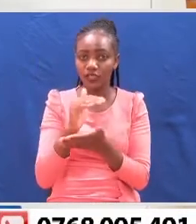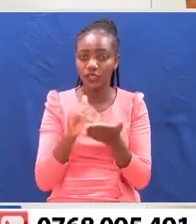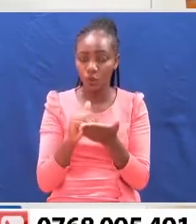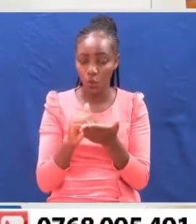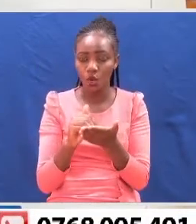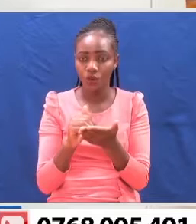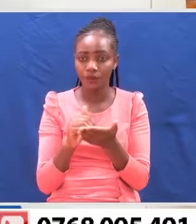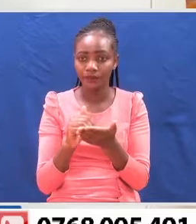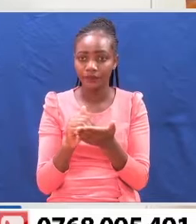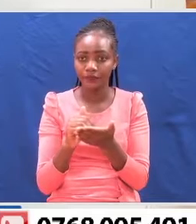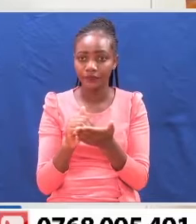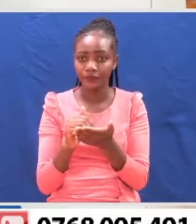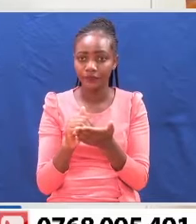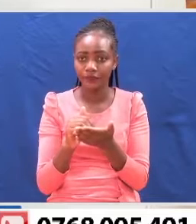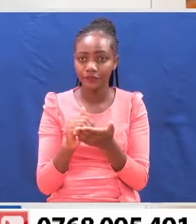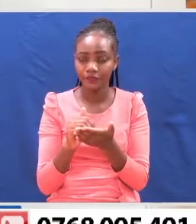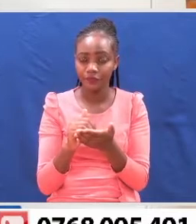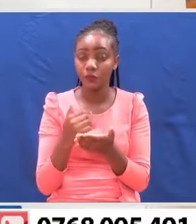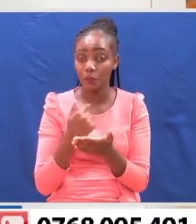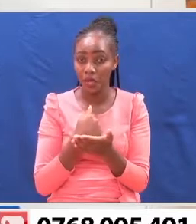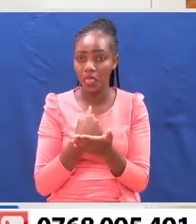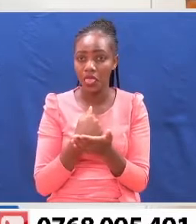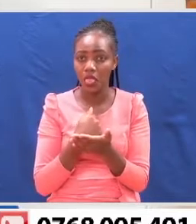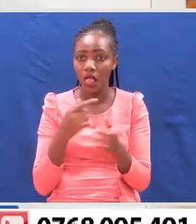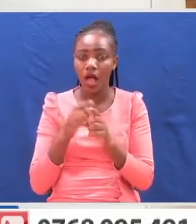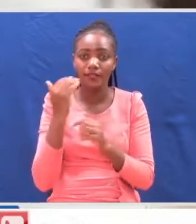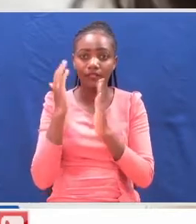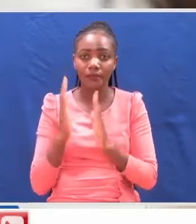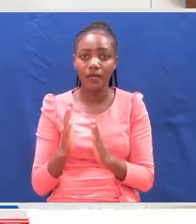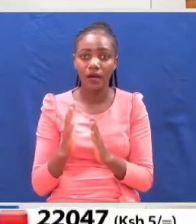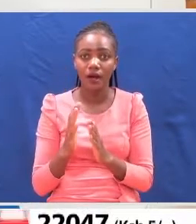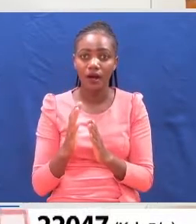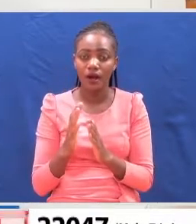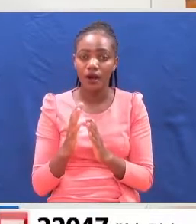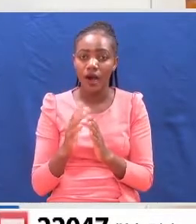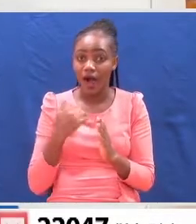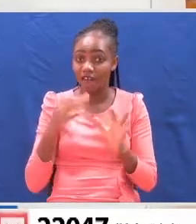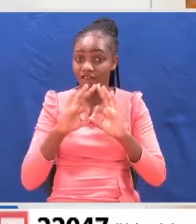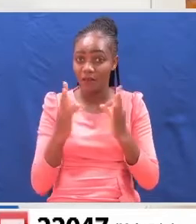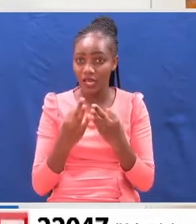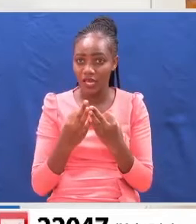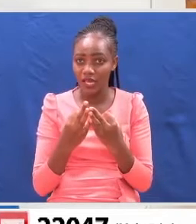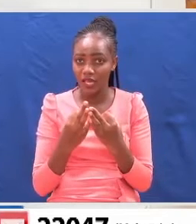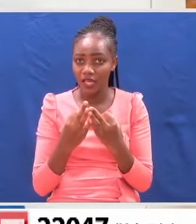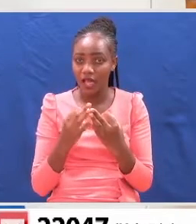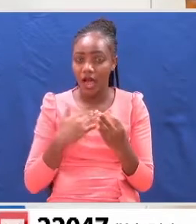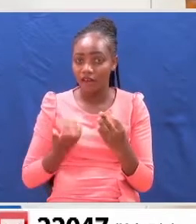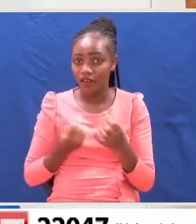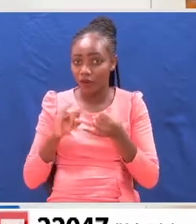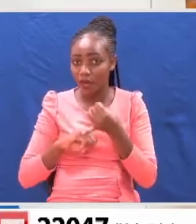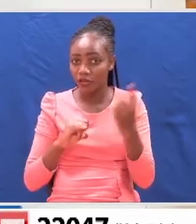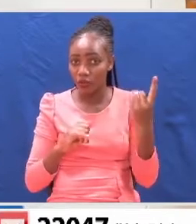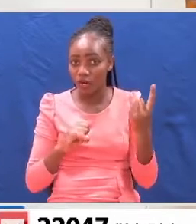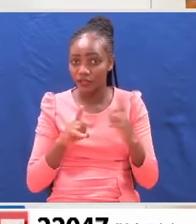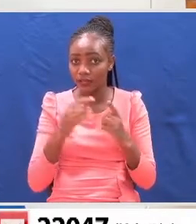hivyo Lusaka ndio huyo ambaye nimefanya familia, niko na bibi mmoja na